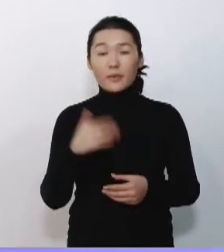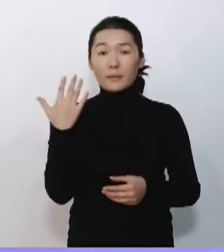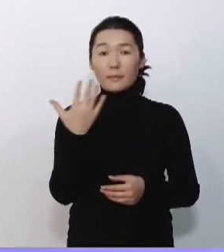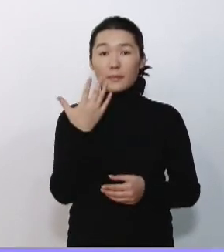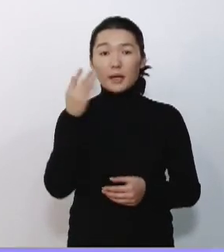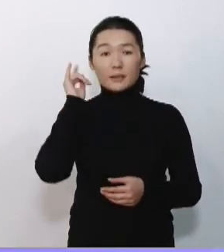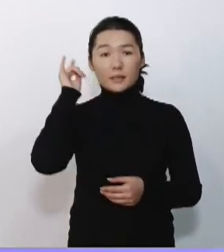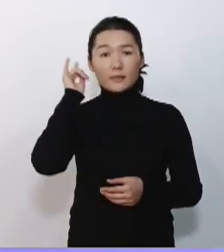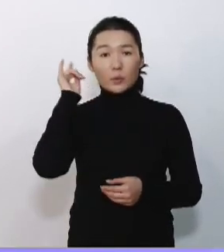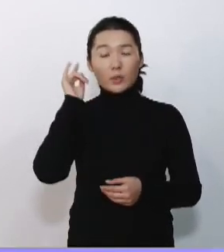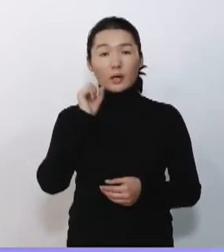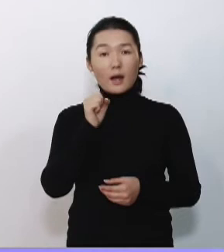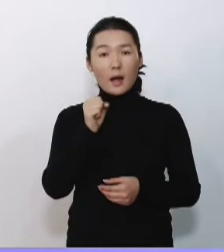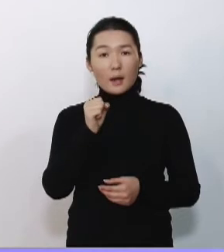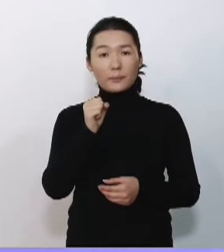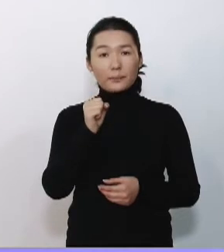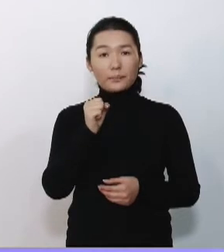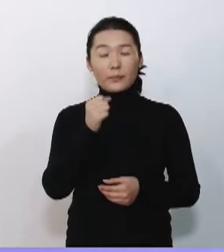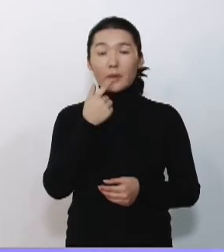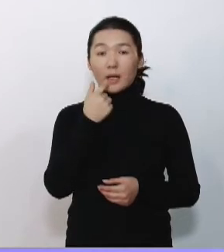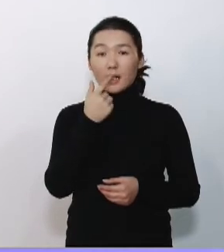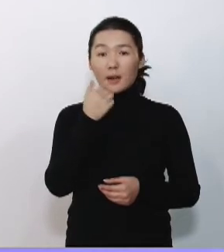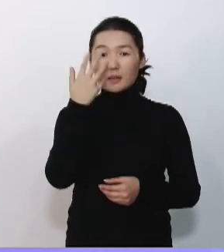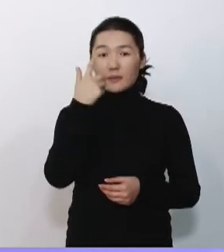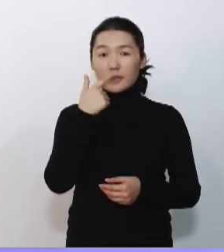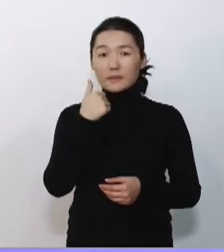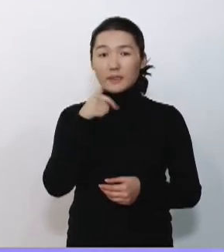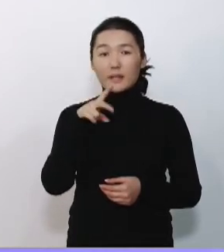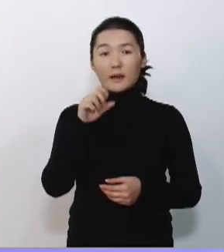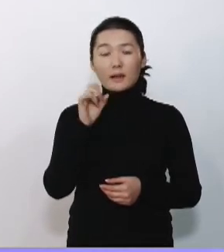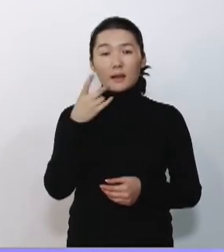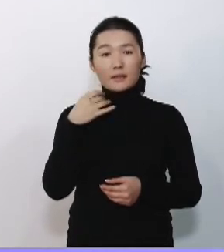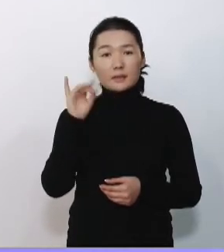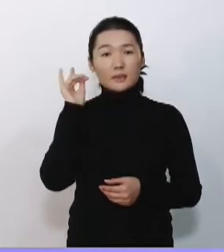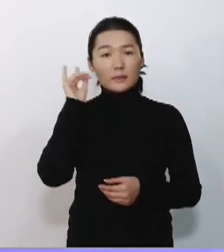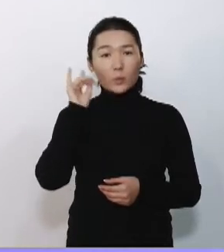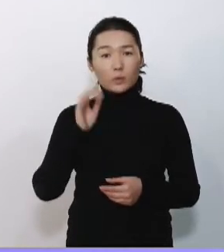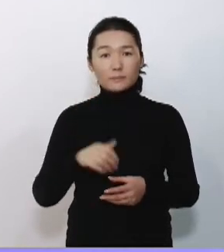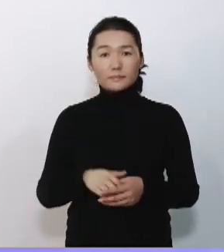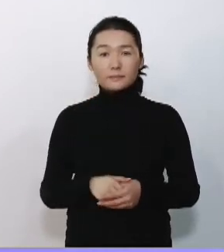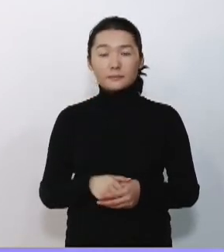пятый звук А красного цвета, гласный звук.